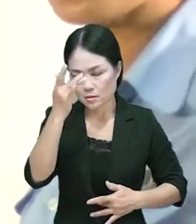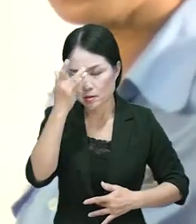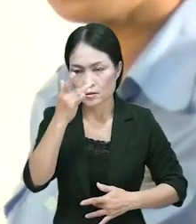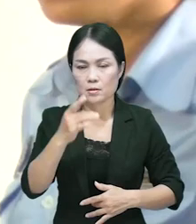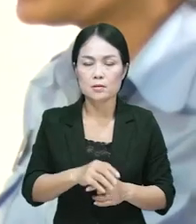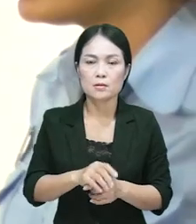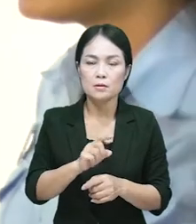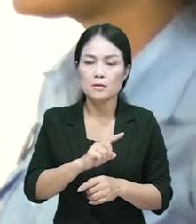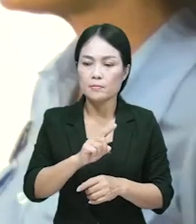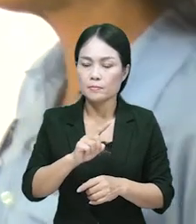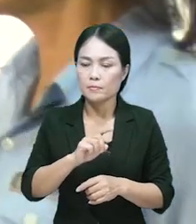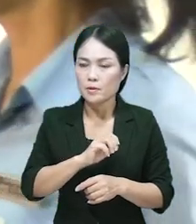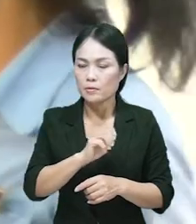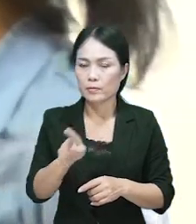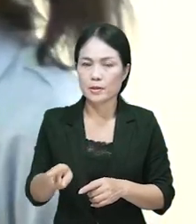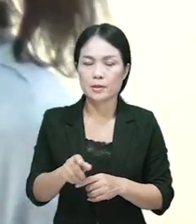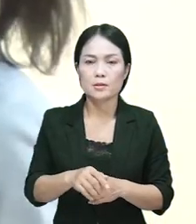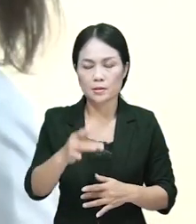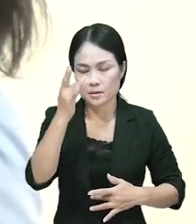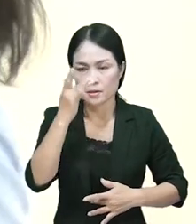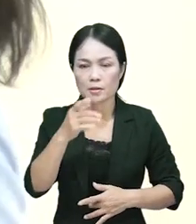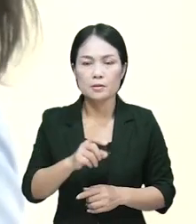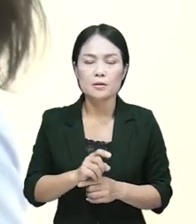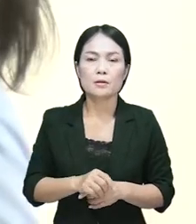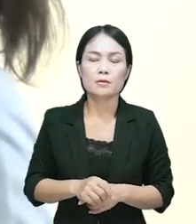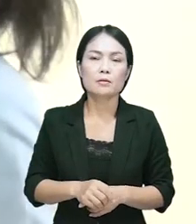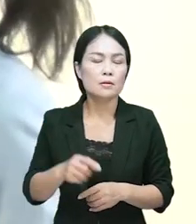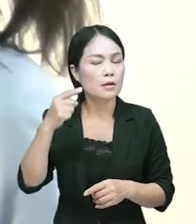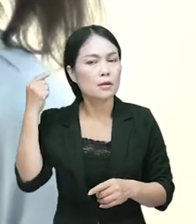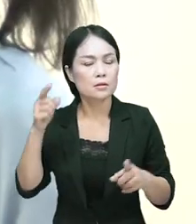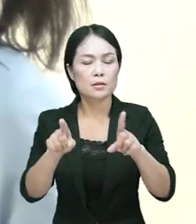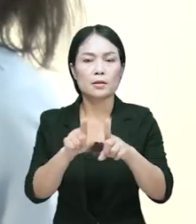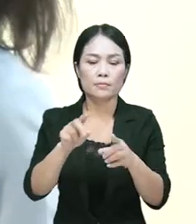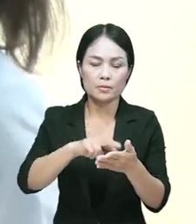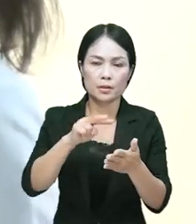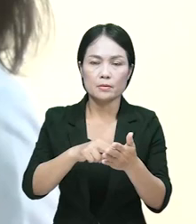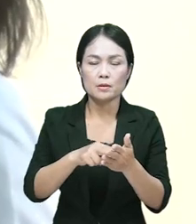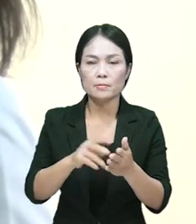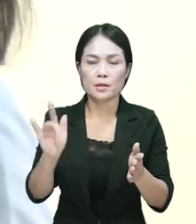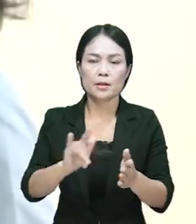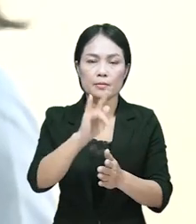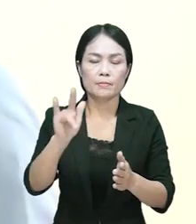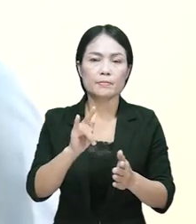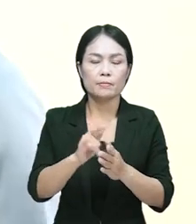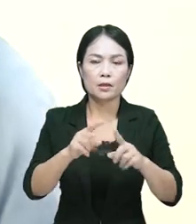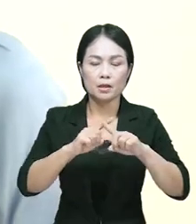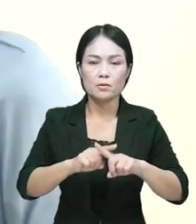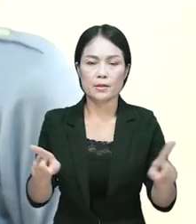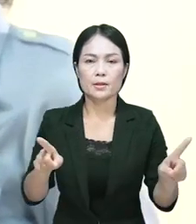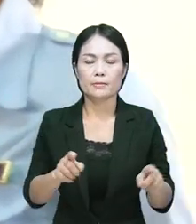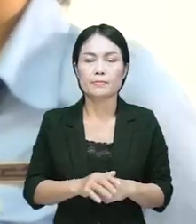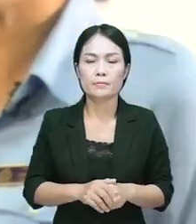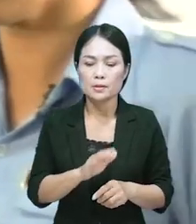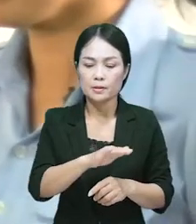ណាកូនណាអញ្ចឹងសូសំឡេងវាដូចគ្នាក៏ប៉ុន្តែអត្តន័យនឹងការប្រើប្រាស់គឺខុស